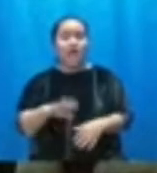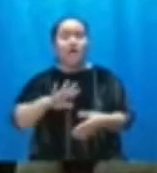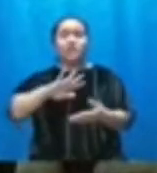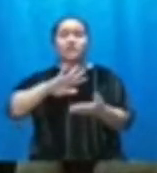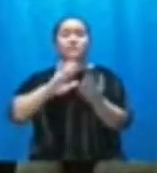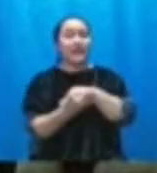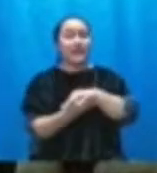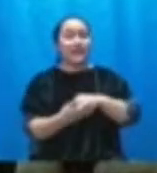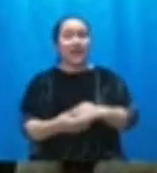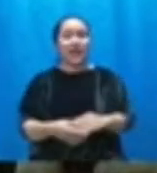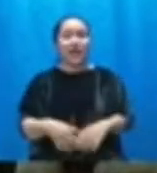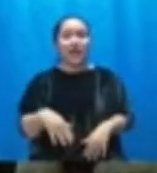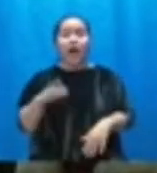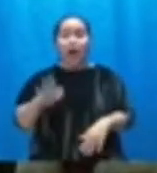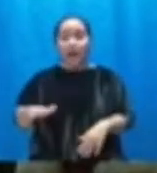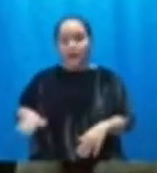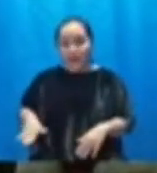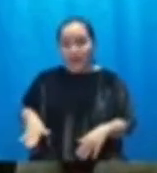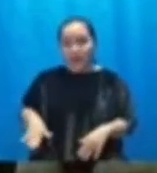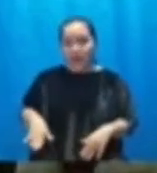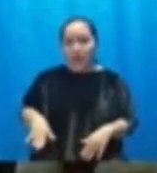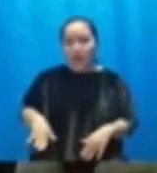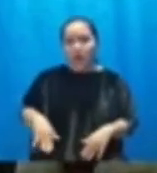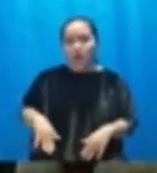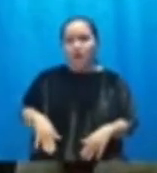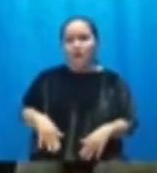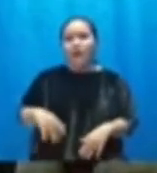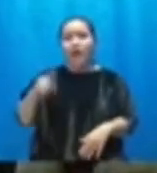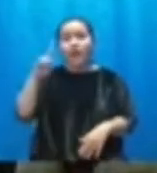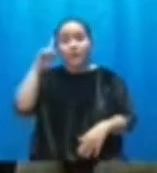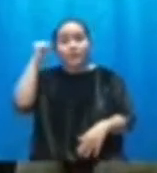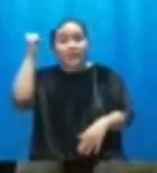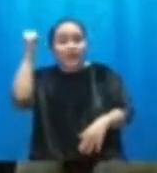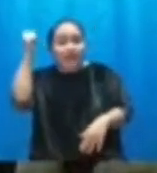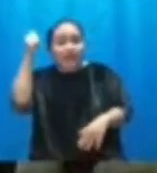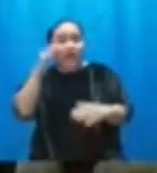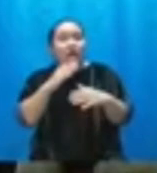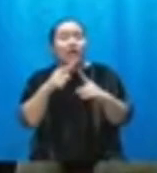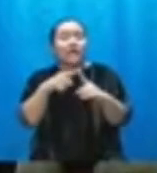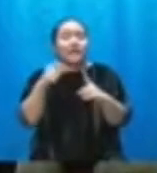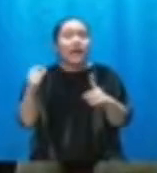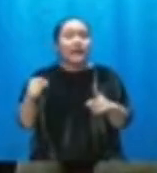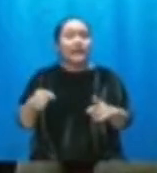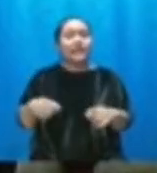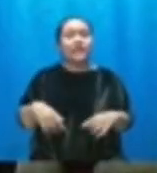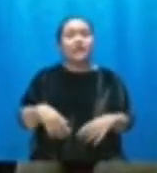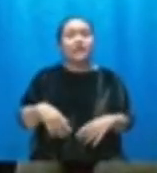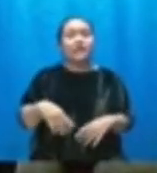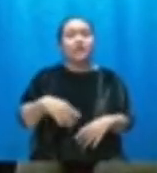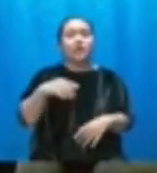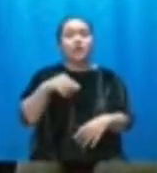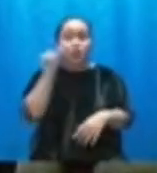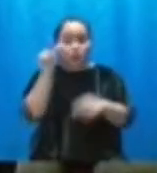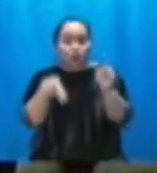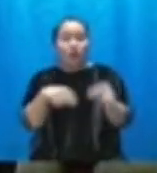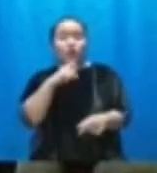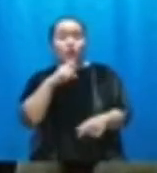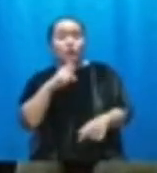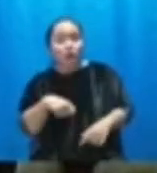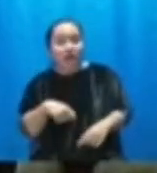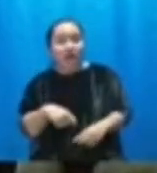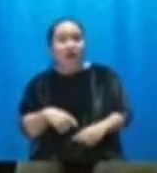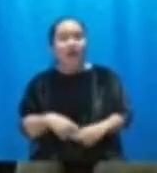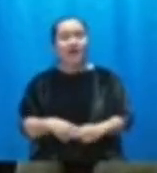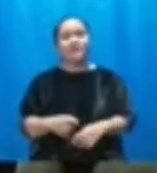Hai orangtua seringkali lebih bodoh daripada anak karena apa Karena bidang yang dihadapi lebih luas daripada bidang yang telah